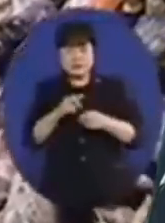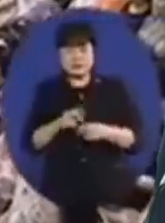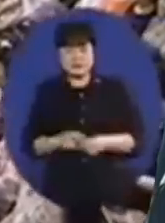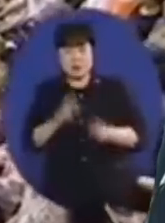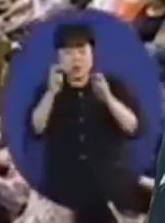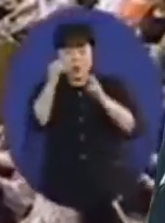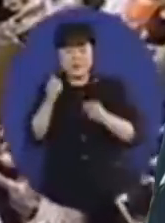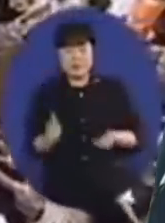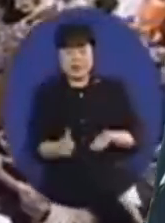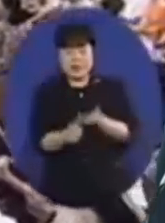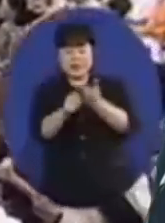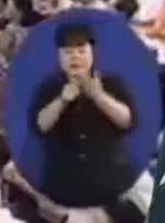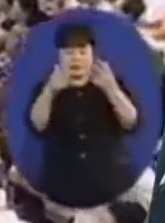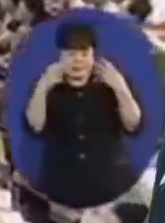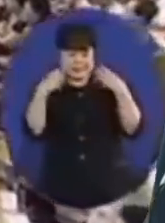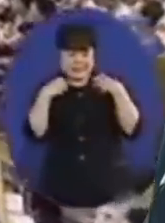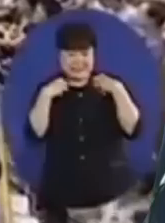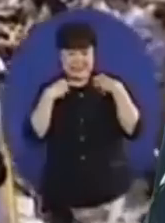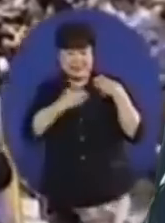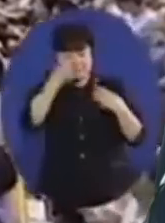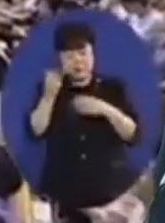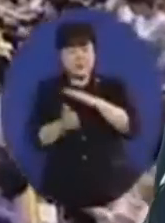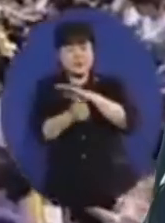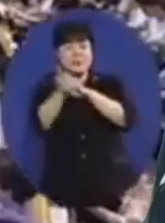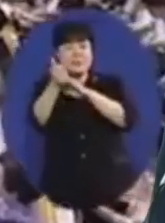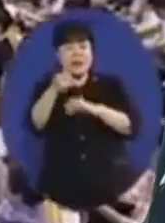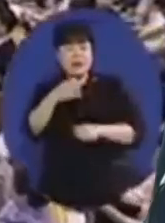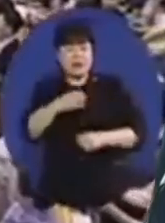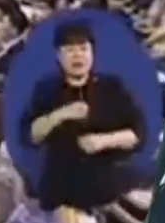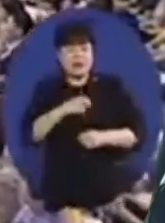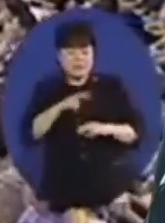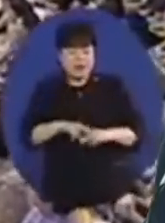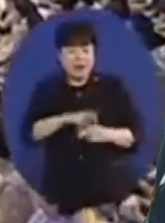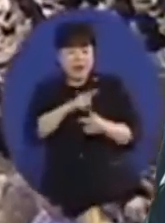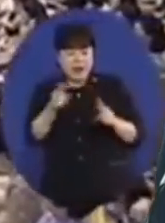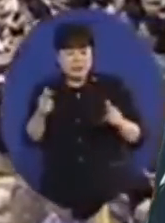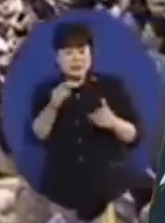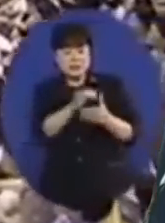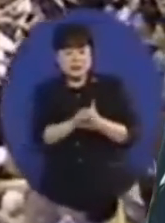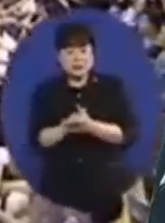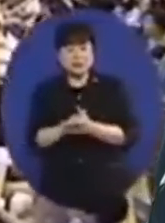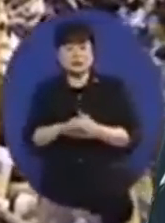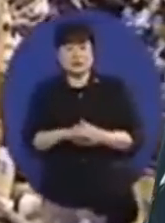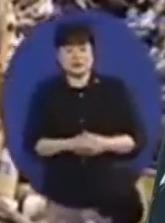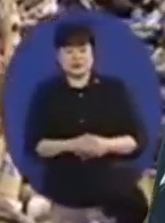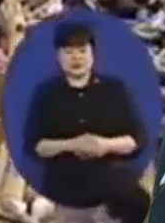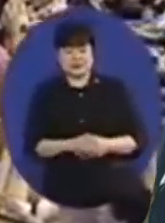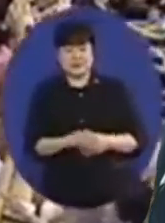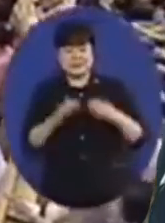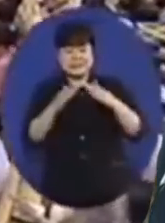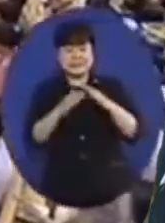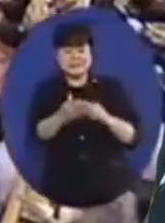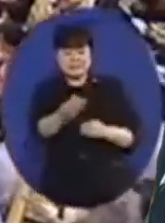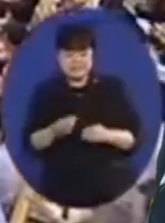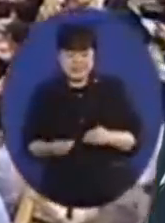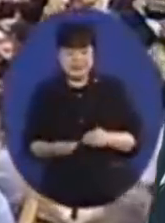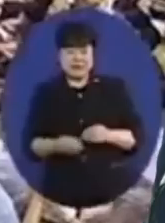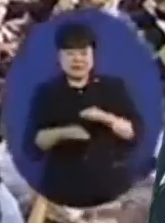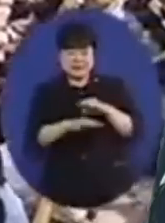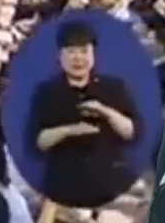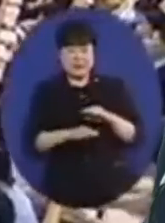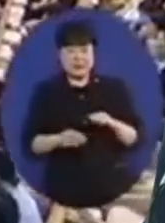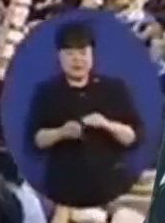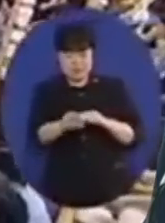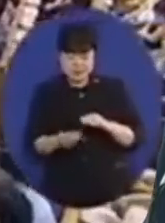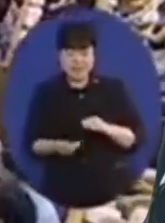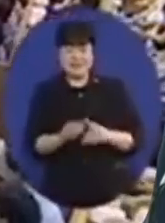공을 세웠습니다 그러나 그의 꿈과 희망은 거기에 안주하지 않고 친구 집착오를 빌려 분표도 네트워크 부품